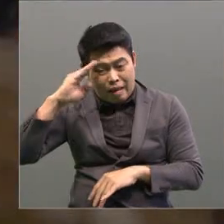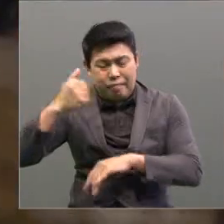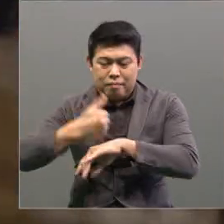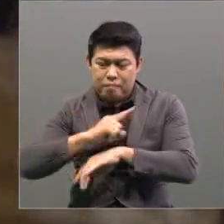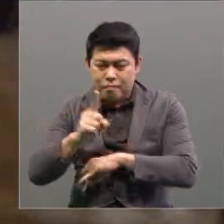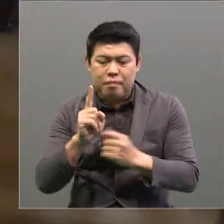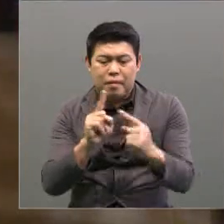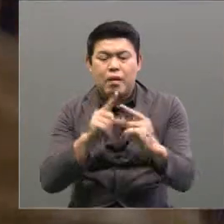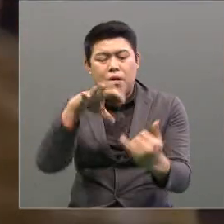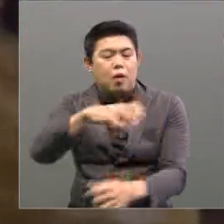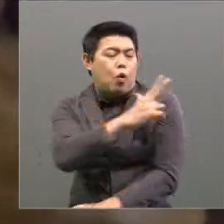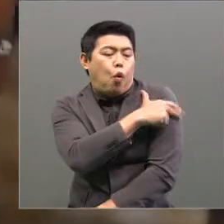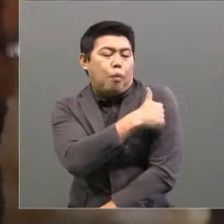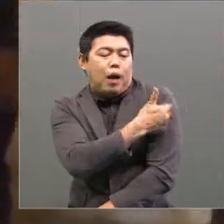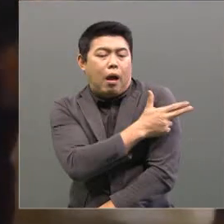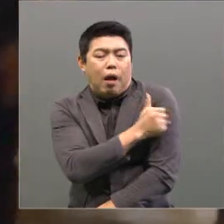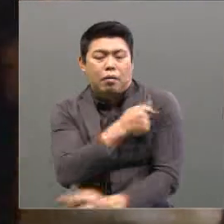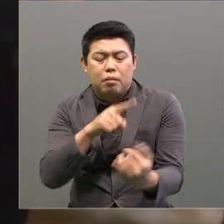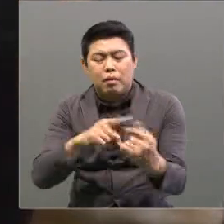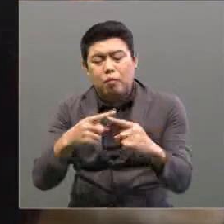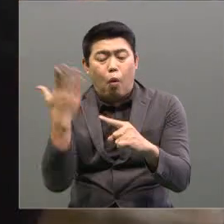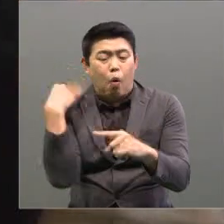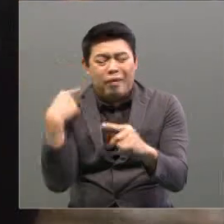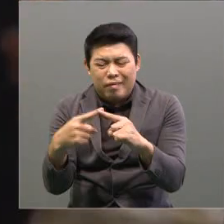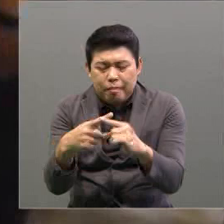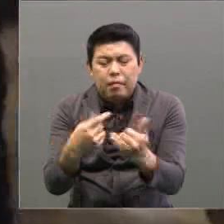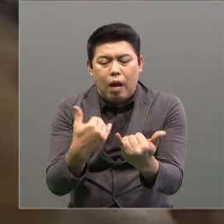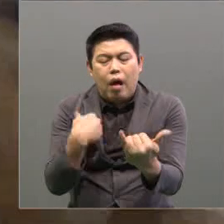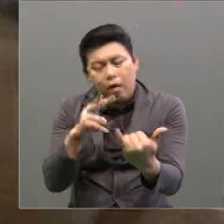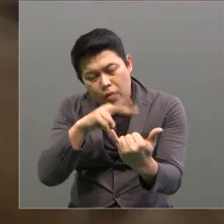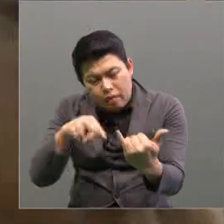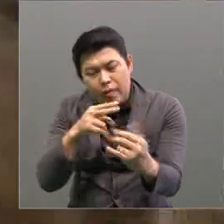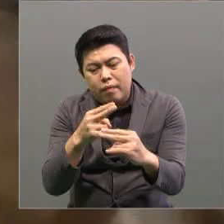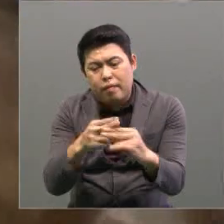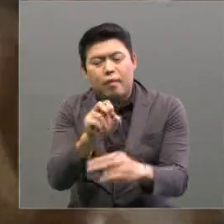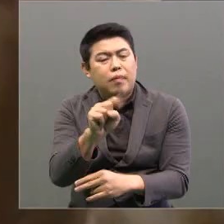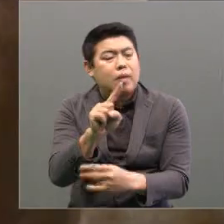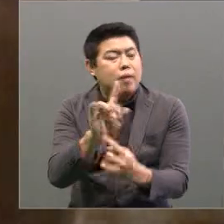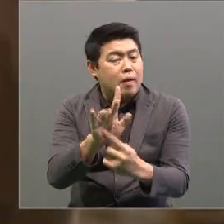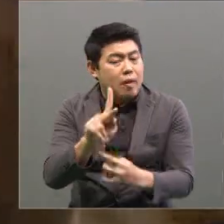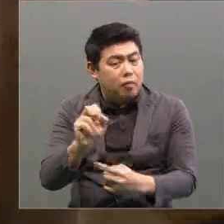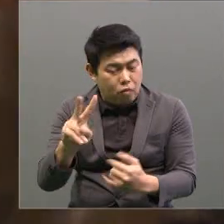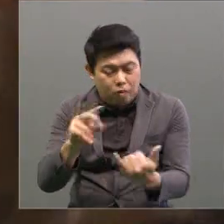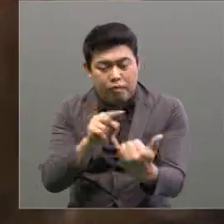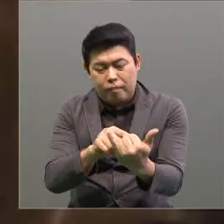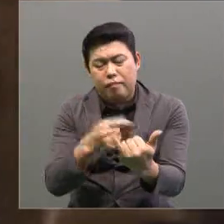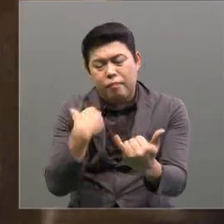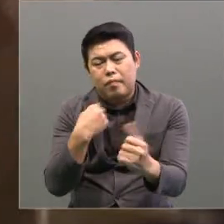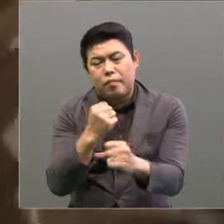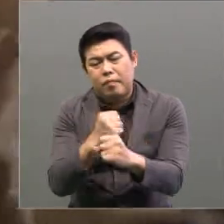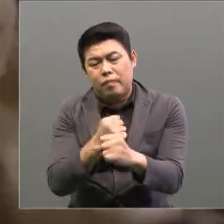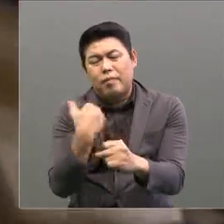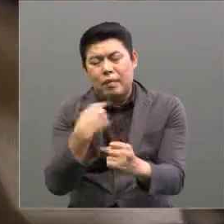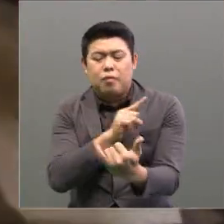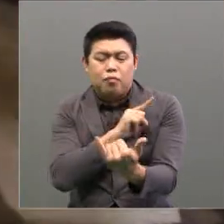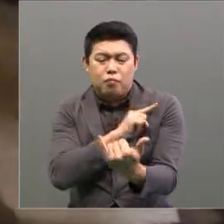วาสราชนครินทร์เยี่ยมอาการผู้ได้รับบาดเจ็บจากเหตุการณ์ดังกล่าวได้แก่10เอกศักดิ์สอนสายน้ำนาย10ฝ่ายการทำลาย